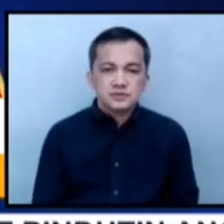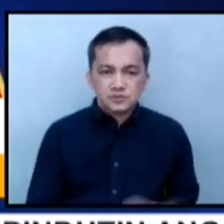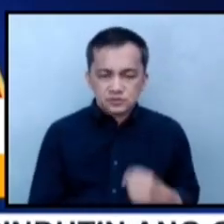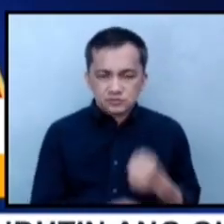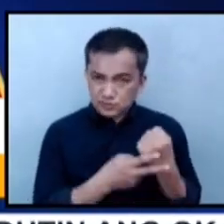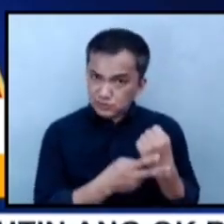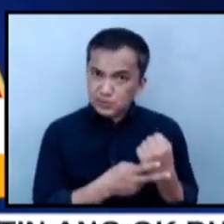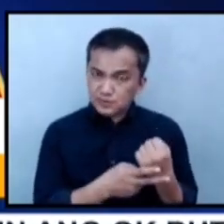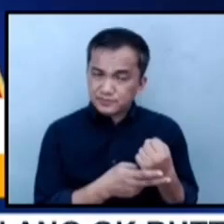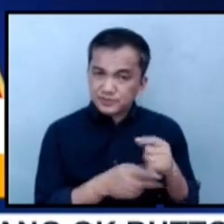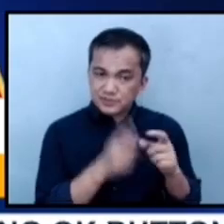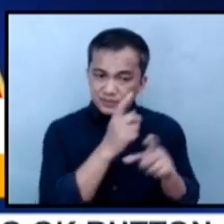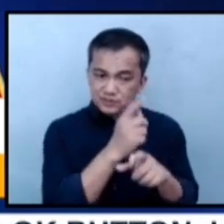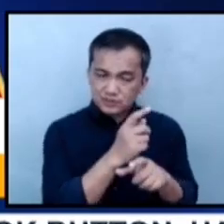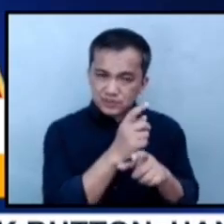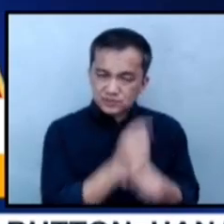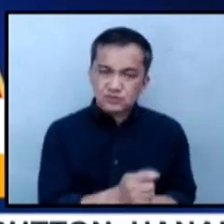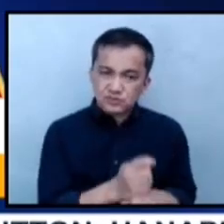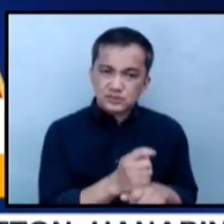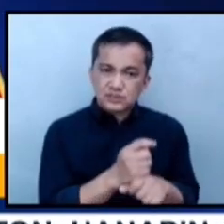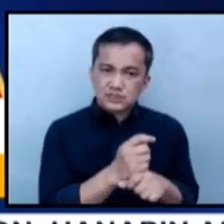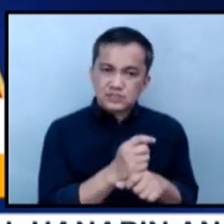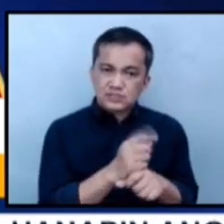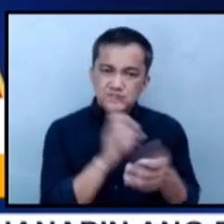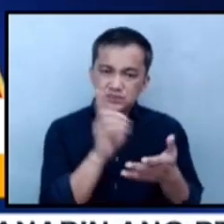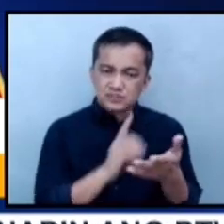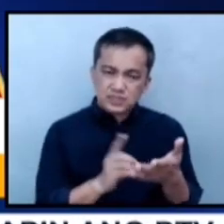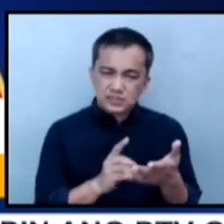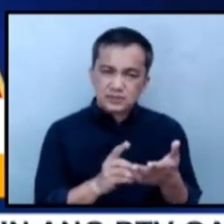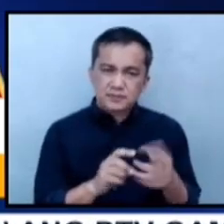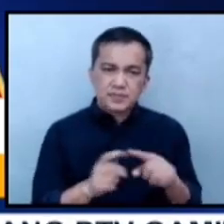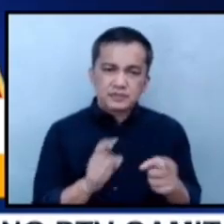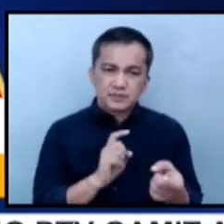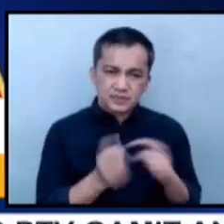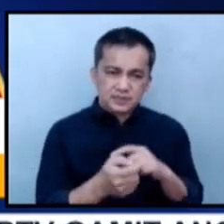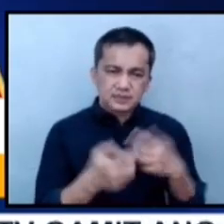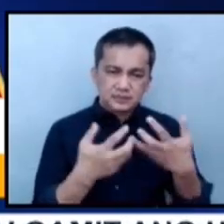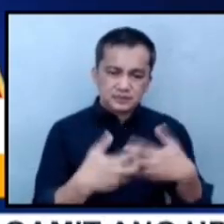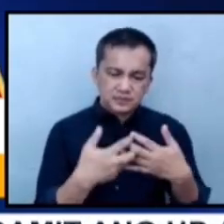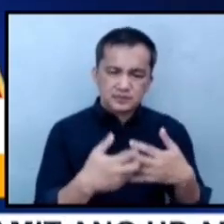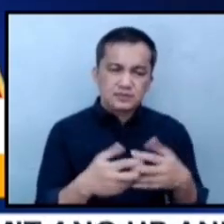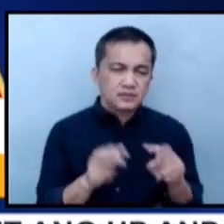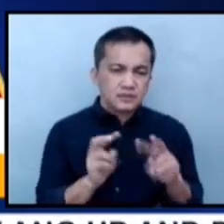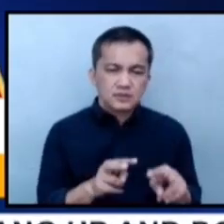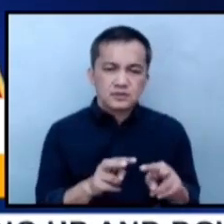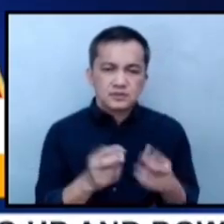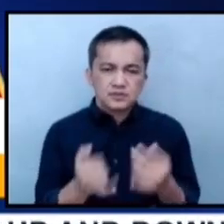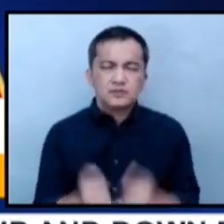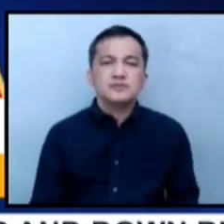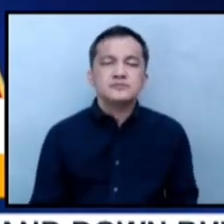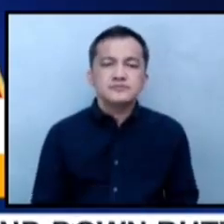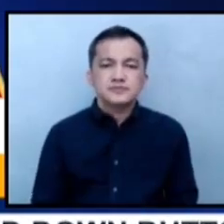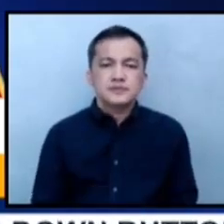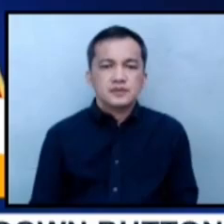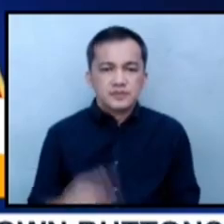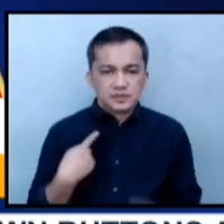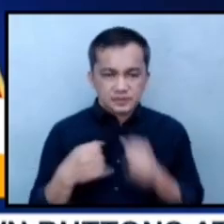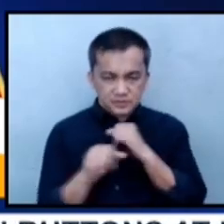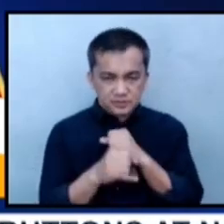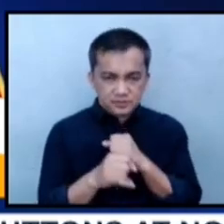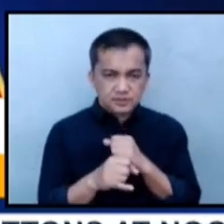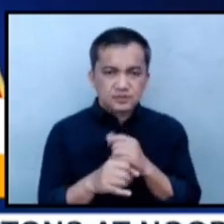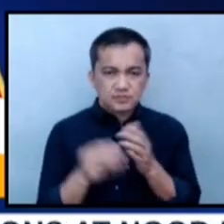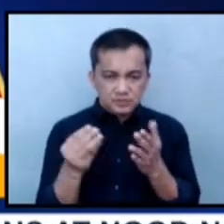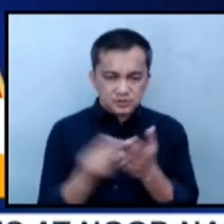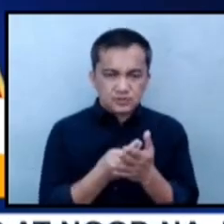i-keep natin yung design ng traditional na gpne Pero palitan natin ng makina at nakikita naman natin yan ngayon may mga gpne ganyan na ngayon na moderno